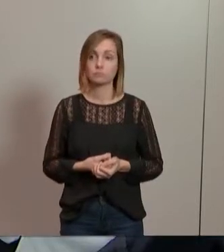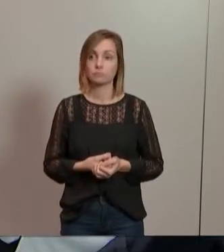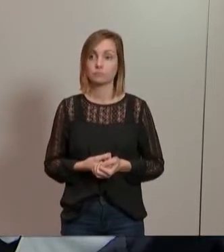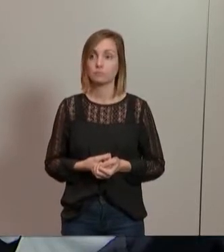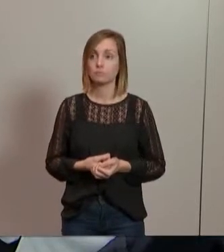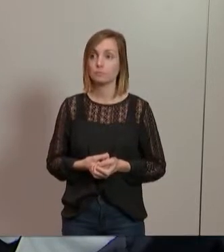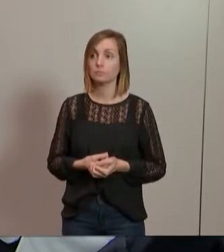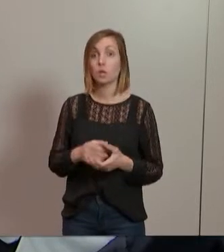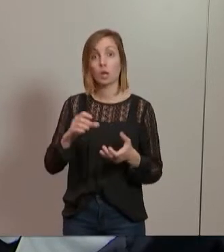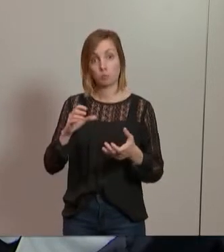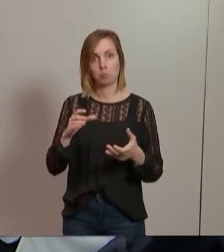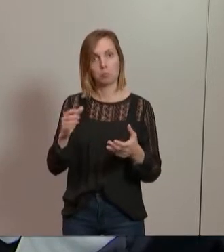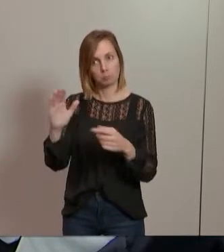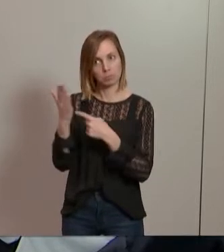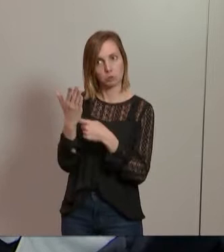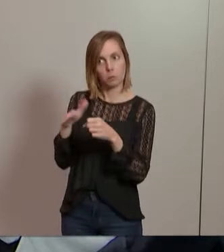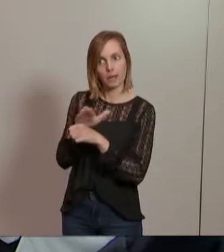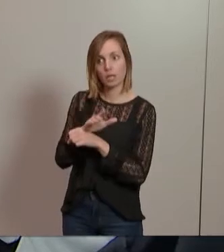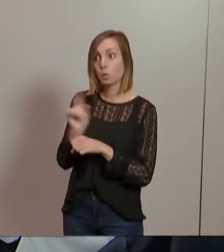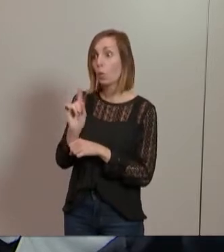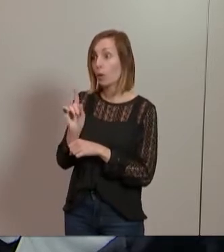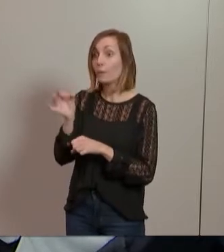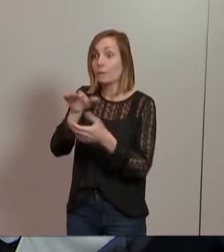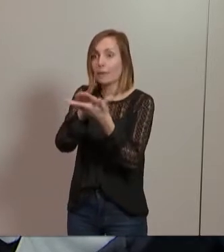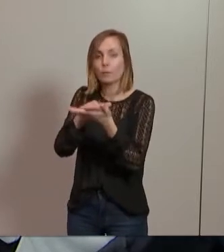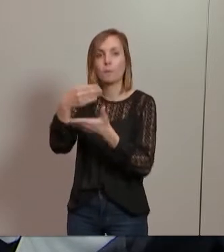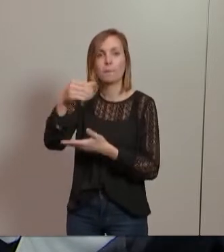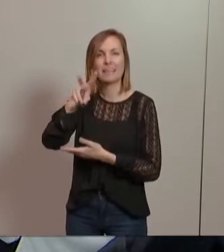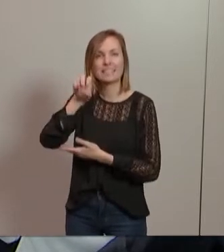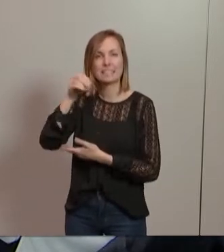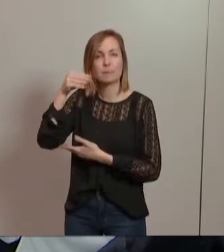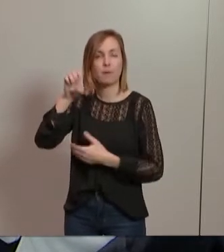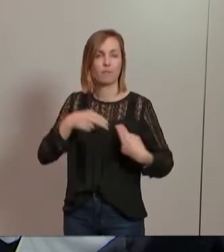Très complète. Non ? Pardon, Maxime Vendée.